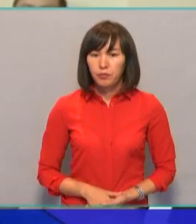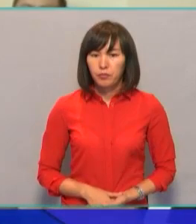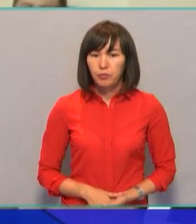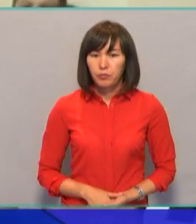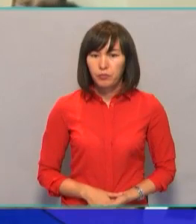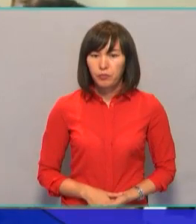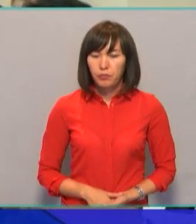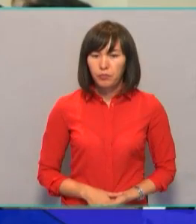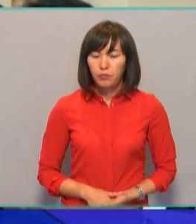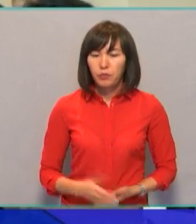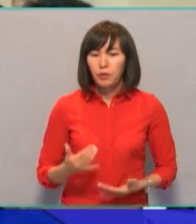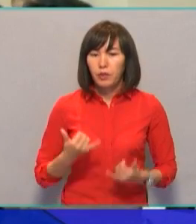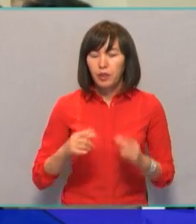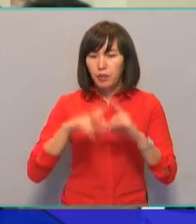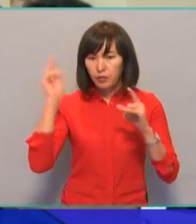мектептерді тексеру